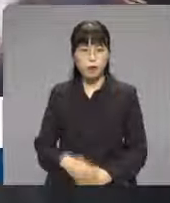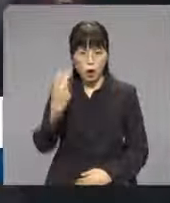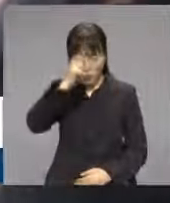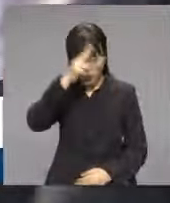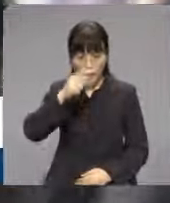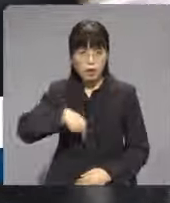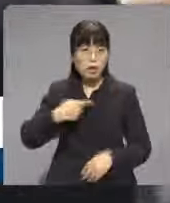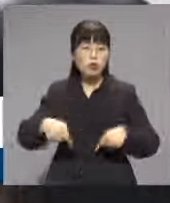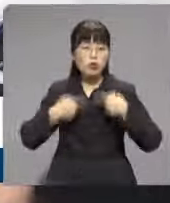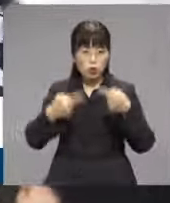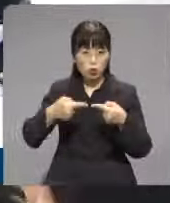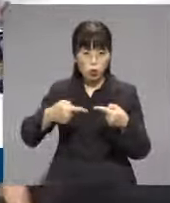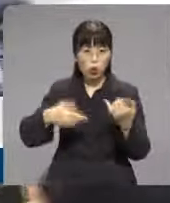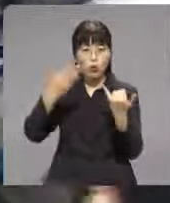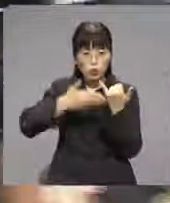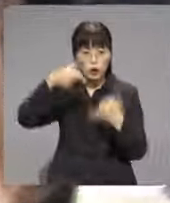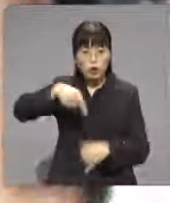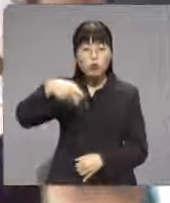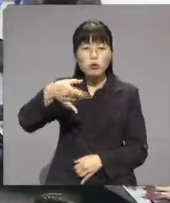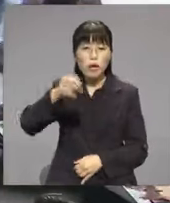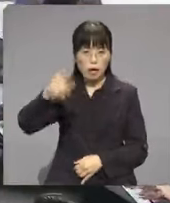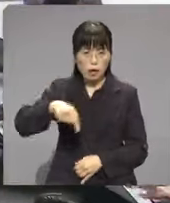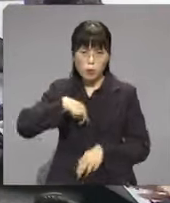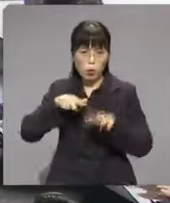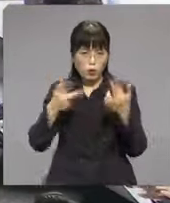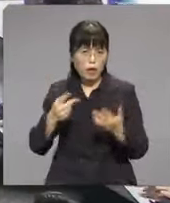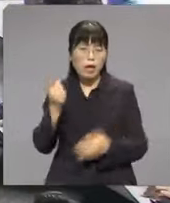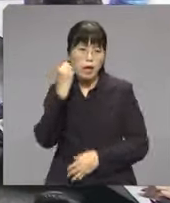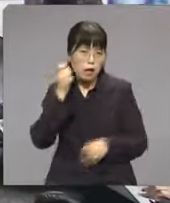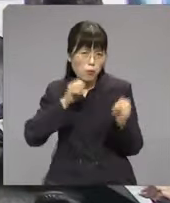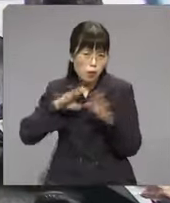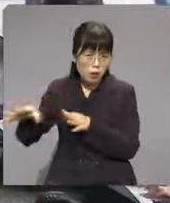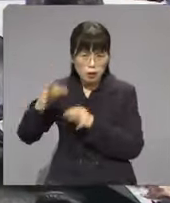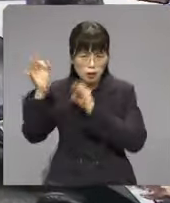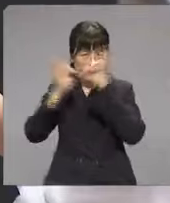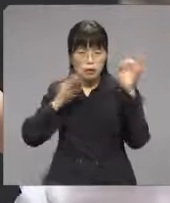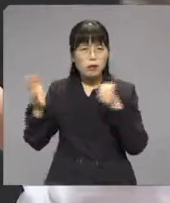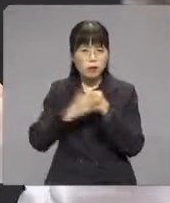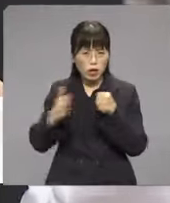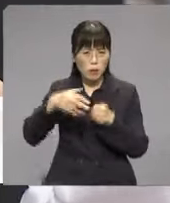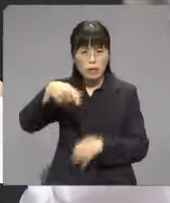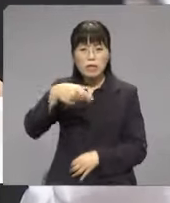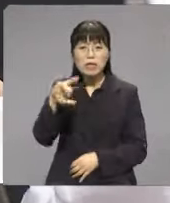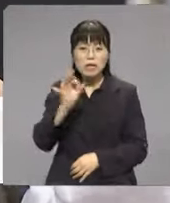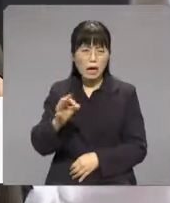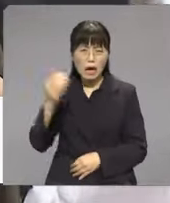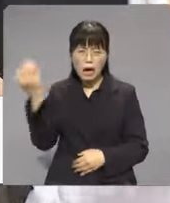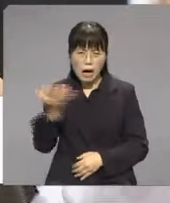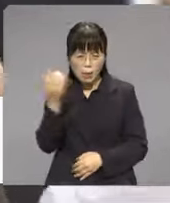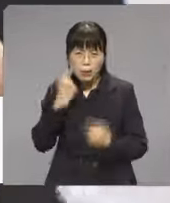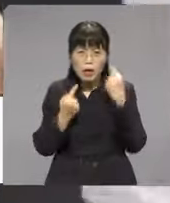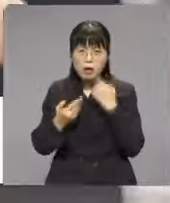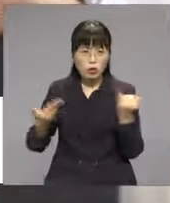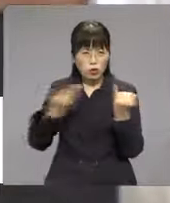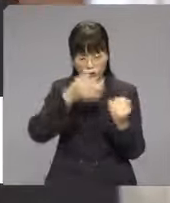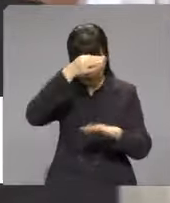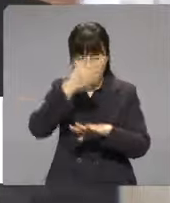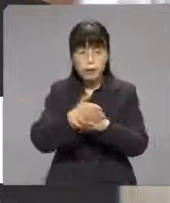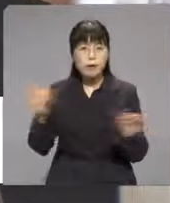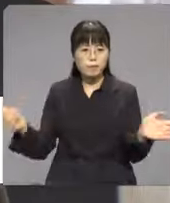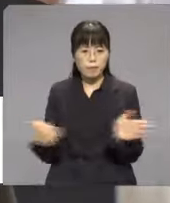검찰에 자진 출석한 유튜버 구재혁. 자신이 휴대폰을 잃어버리는 실수로 찌양에게 아픈 상처를 주게 됐다며